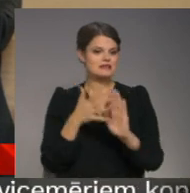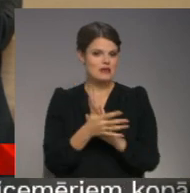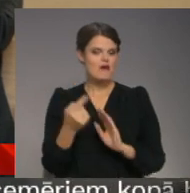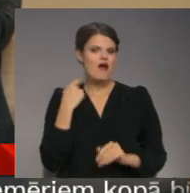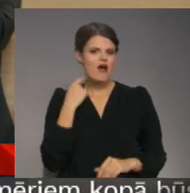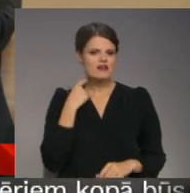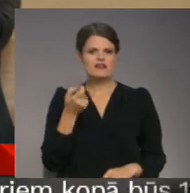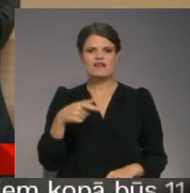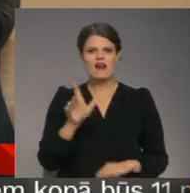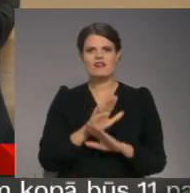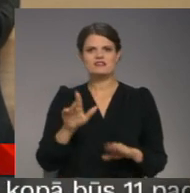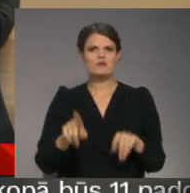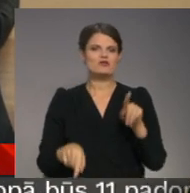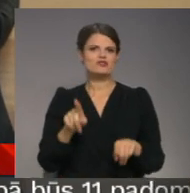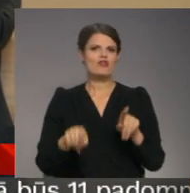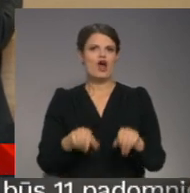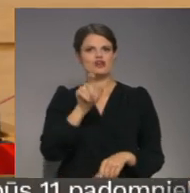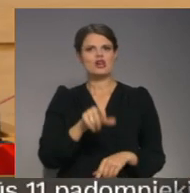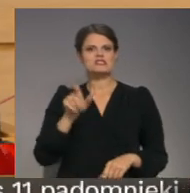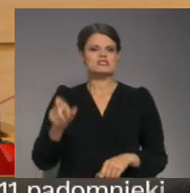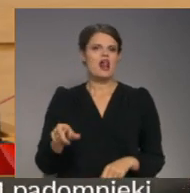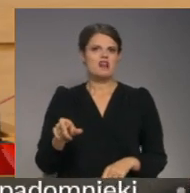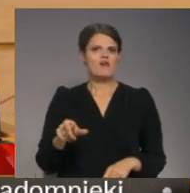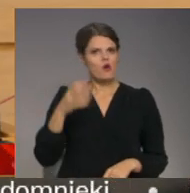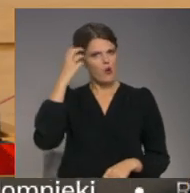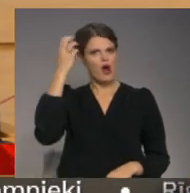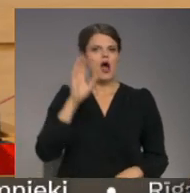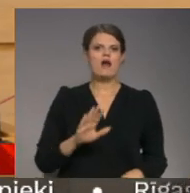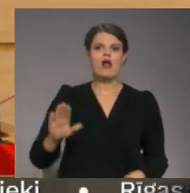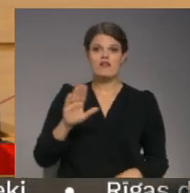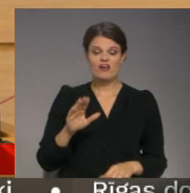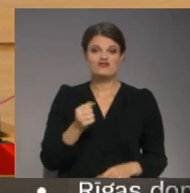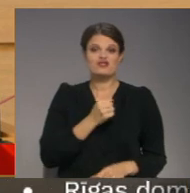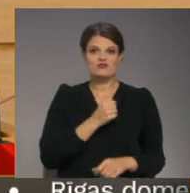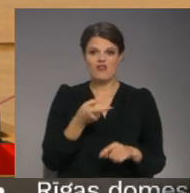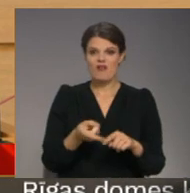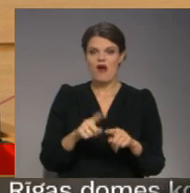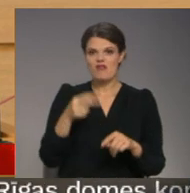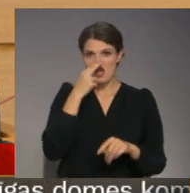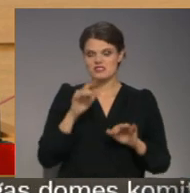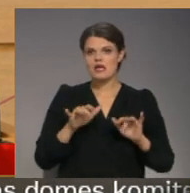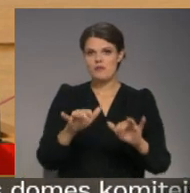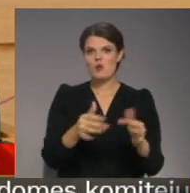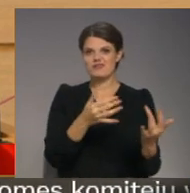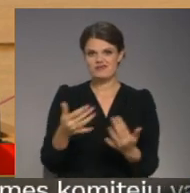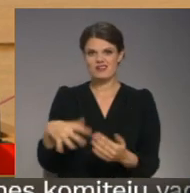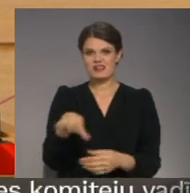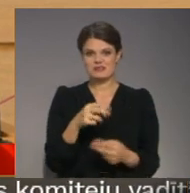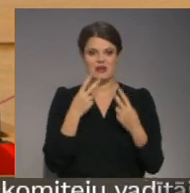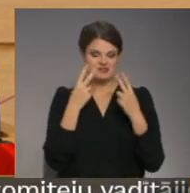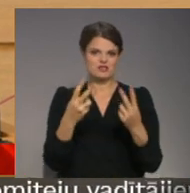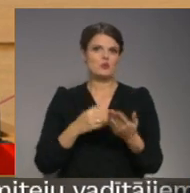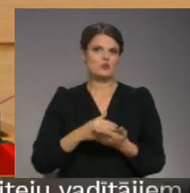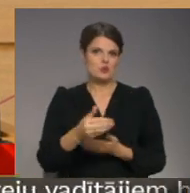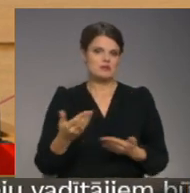nebūs pāris cilvēku un viņu vasaļu karaļu valsts. Diemžēl šādas saimniekošanas sakas mēs redzam un turpinām ar